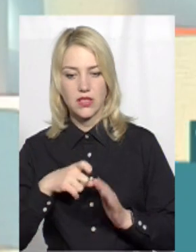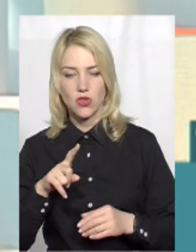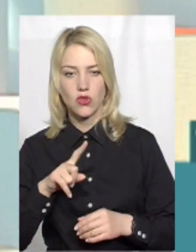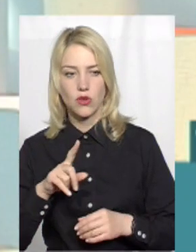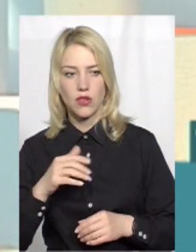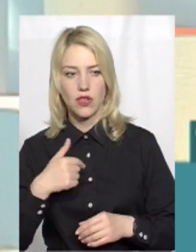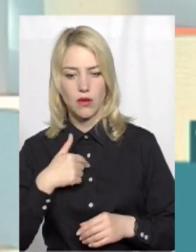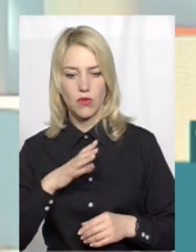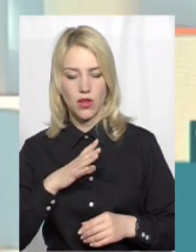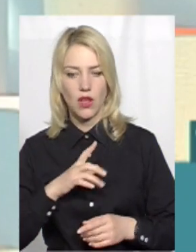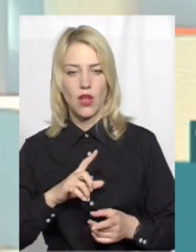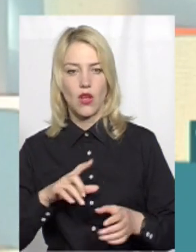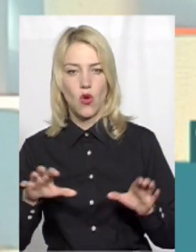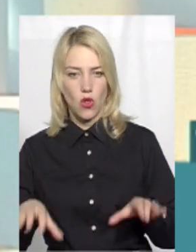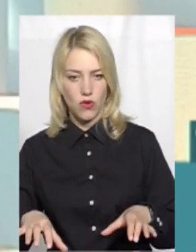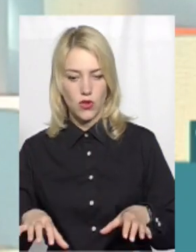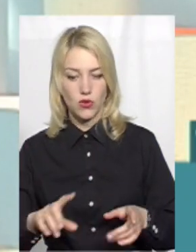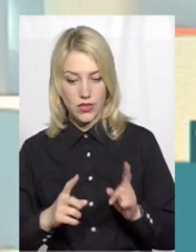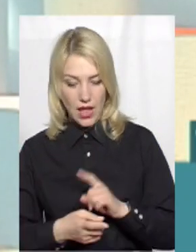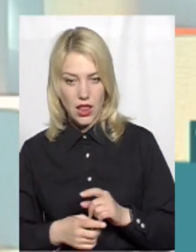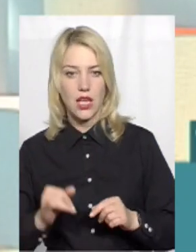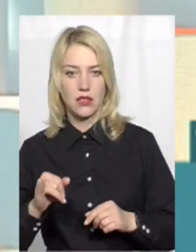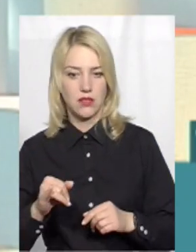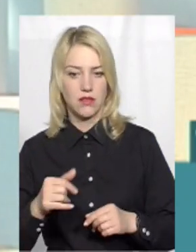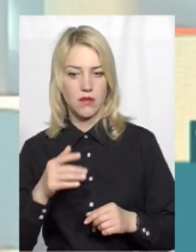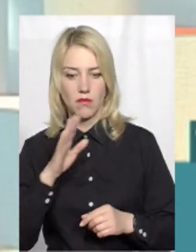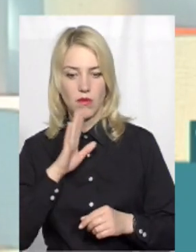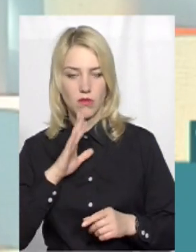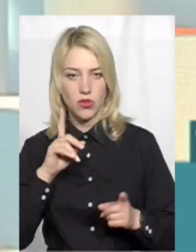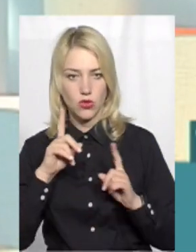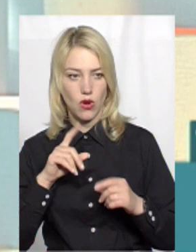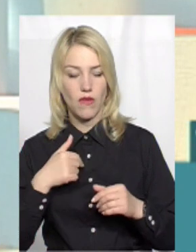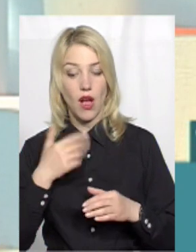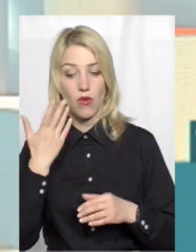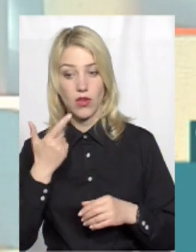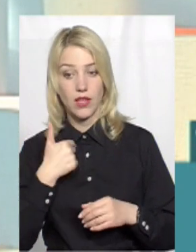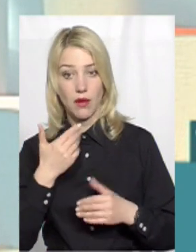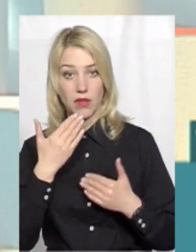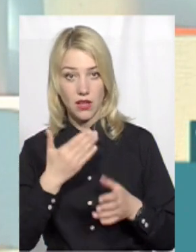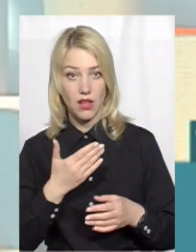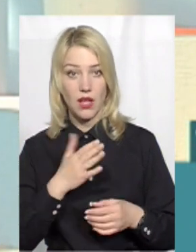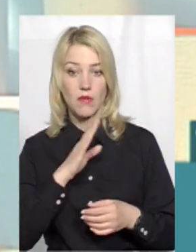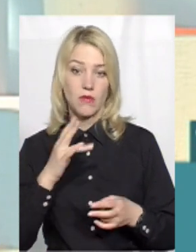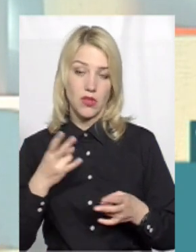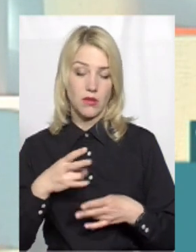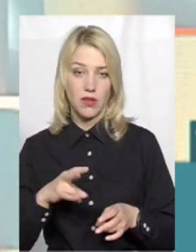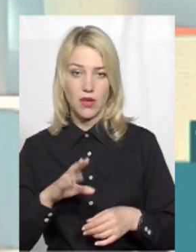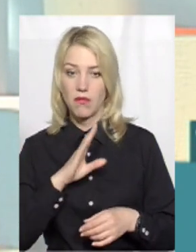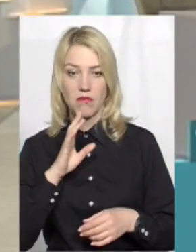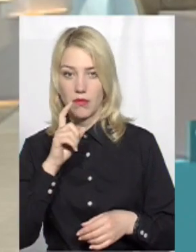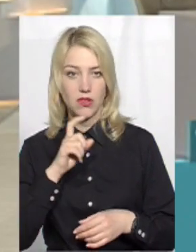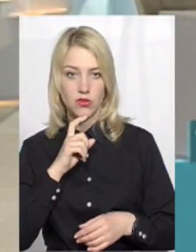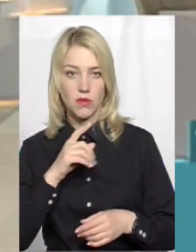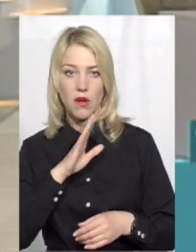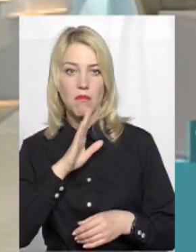головою, мама була шокована. А до цього, коли я питала мам, як ти думаєш, чи варто, вона, мабуть, не розуміла, що відбувається. Тому що в моєї